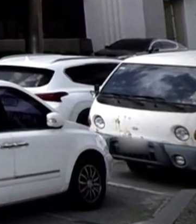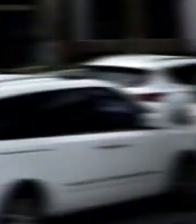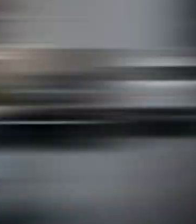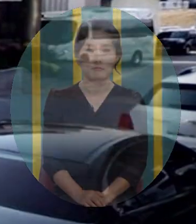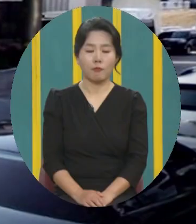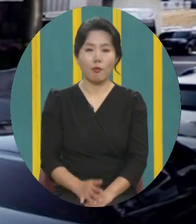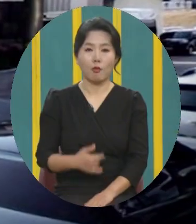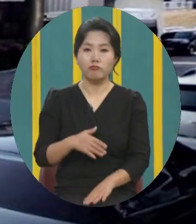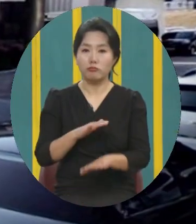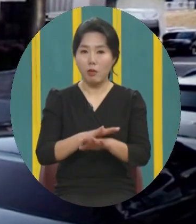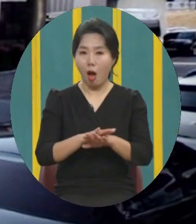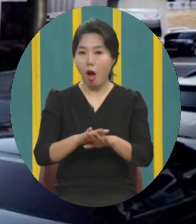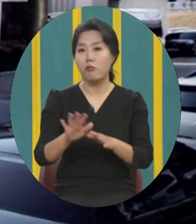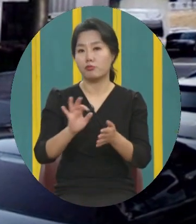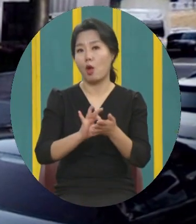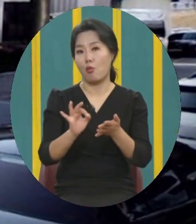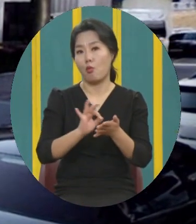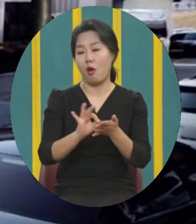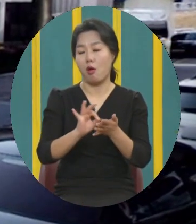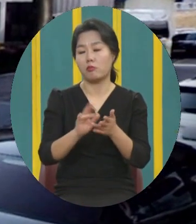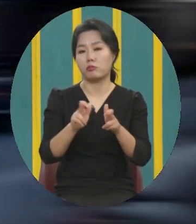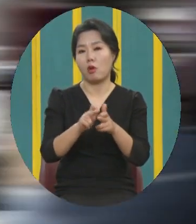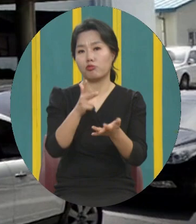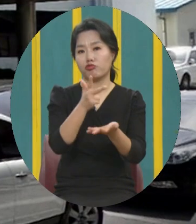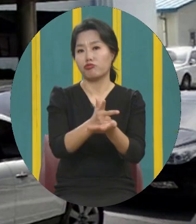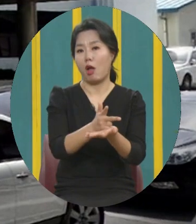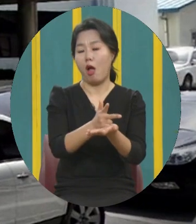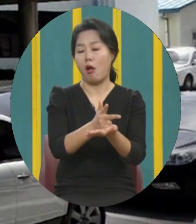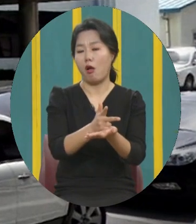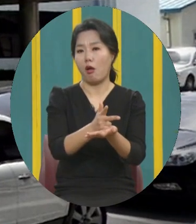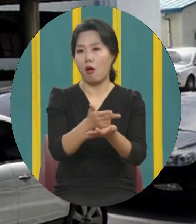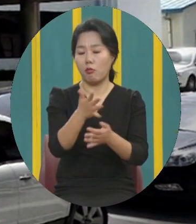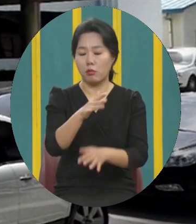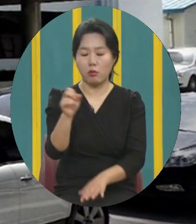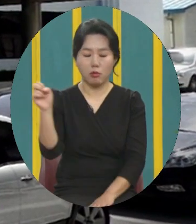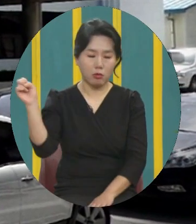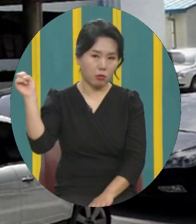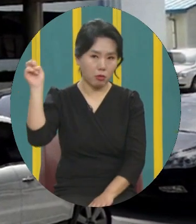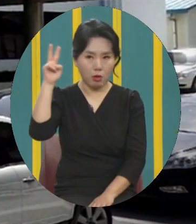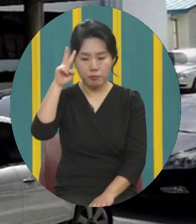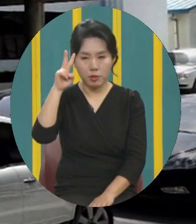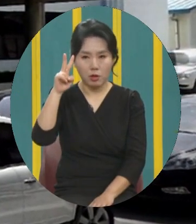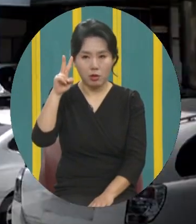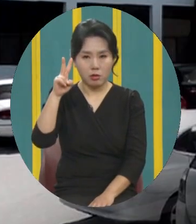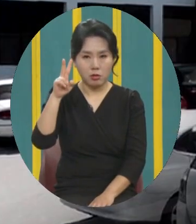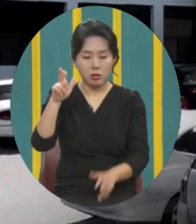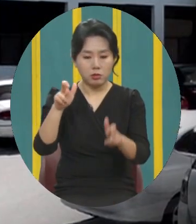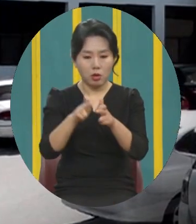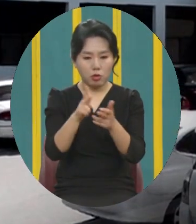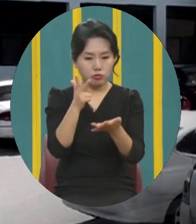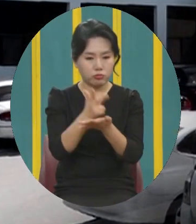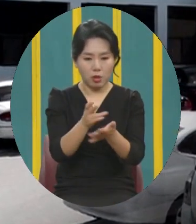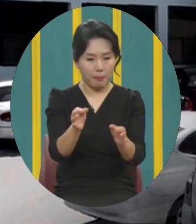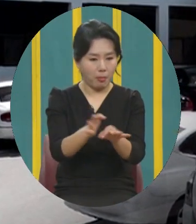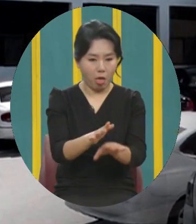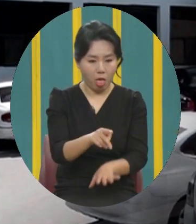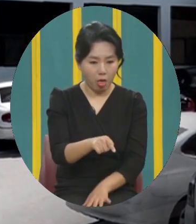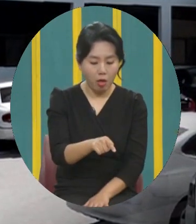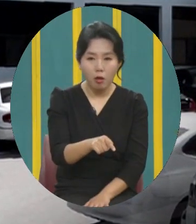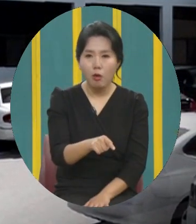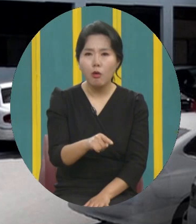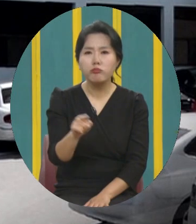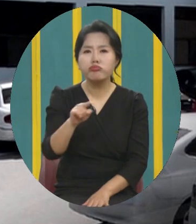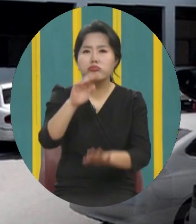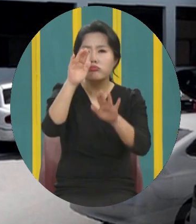수년 동안 잘 사용해왔던 장애인 주차구역이 하루아침에 갑자기 사라진 상황. 대체 어떻게